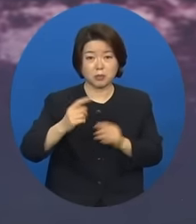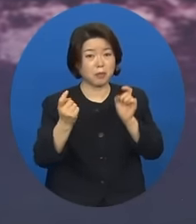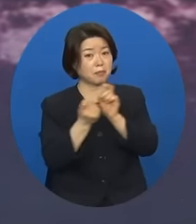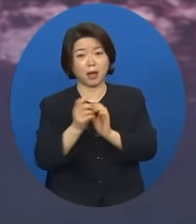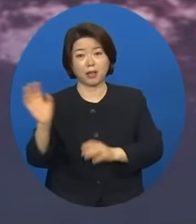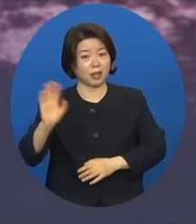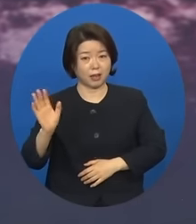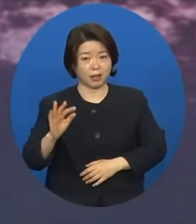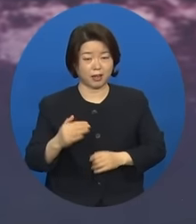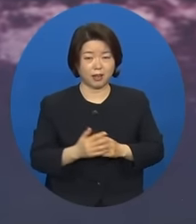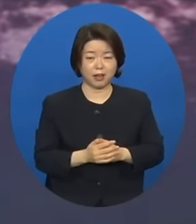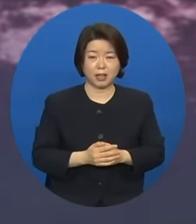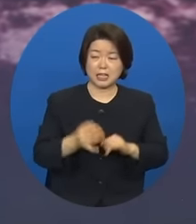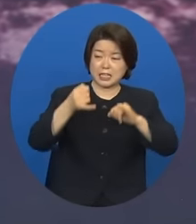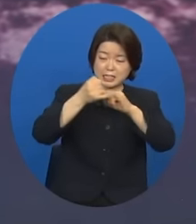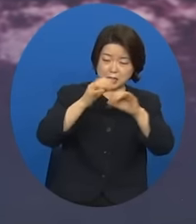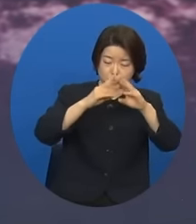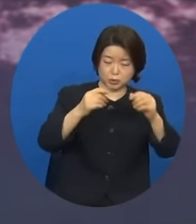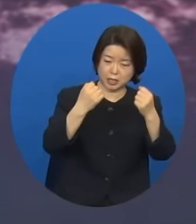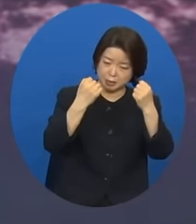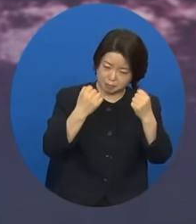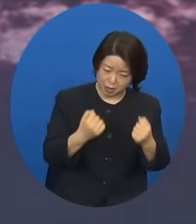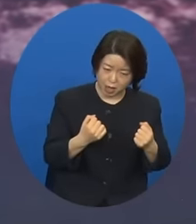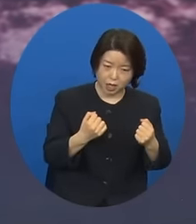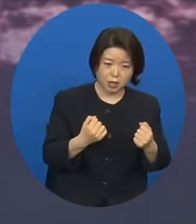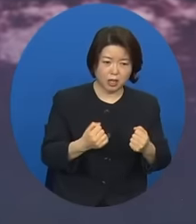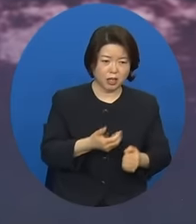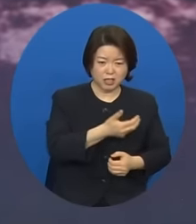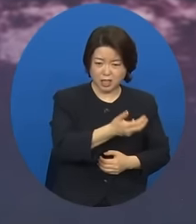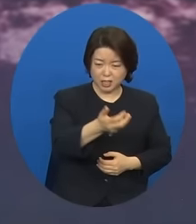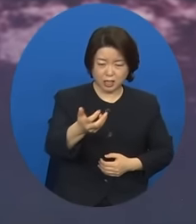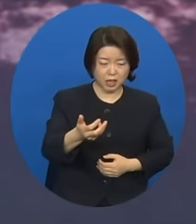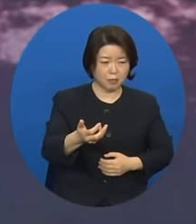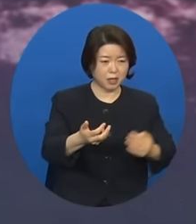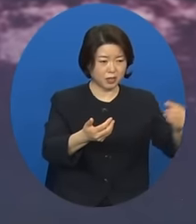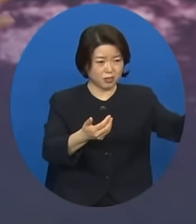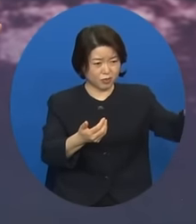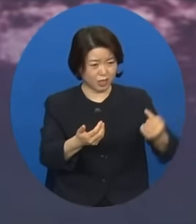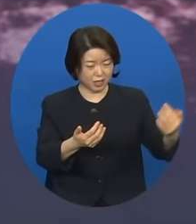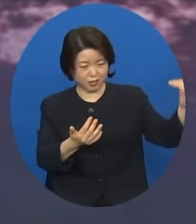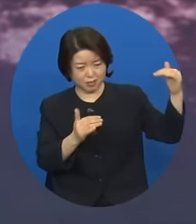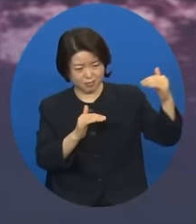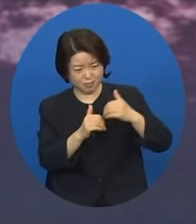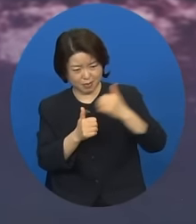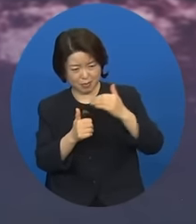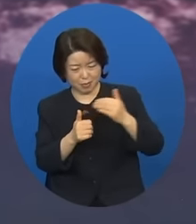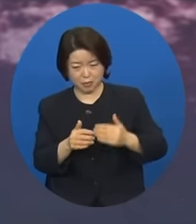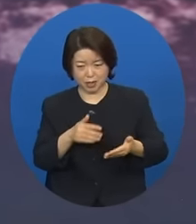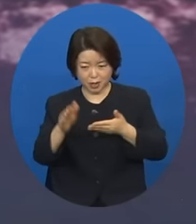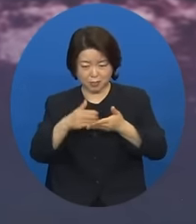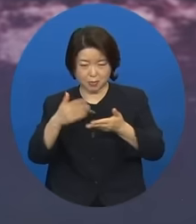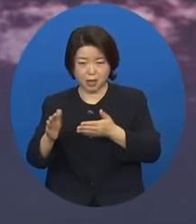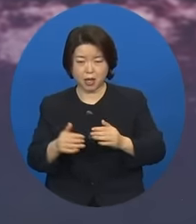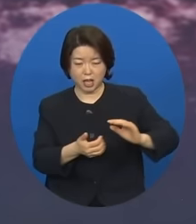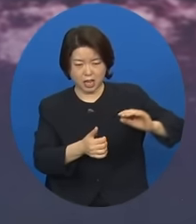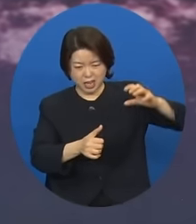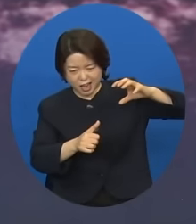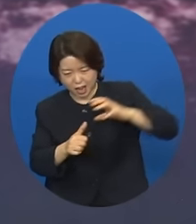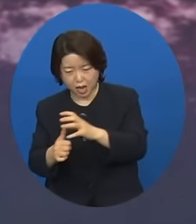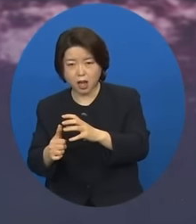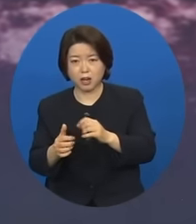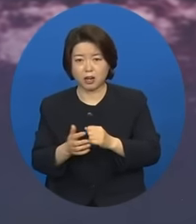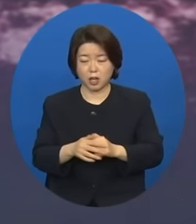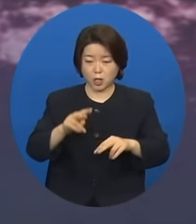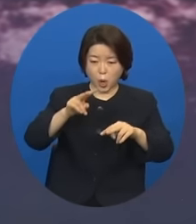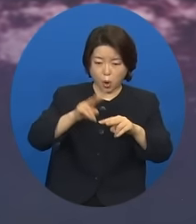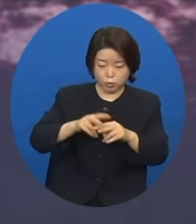땅에 남기로 하니까 그렇게 이런 가는 것마다 떠나라 가라 핍박을 당하고 박해를 당하고 물을 파 놓으면